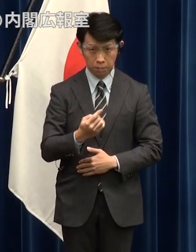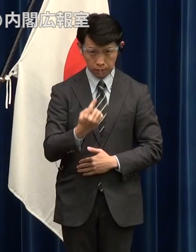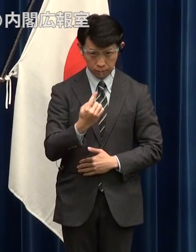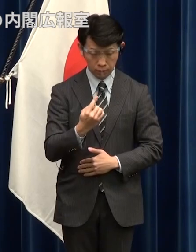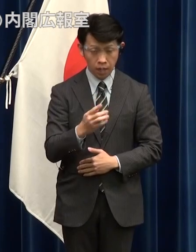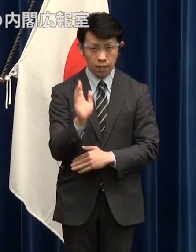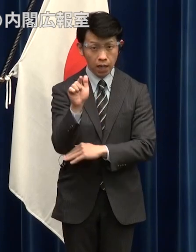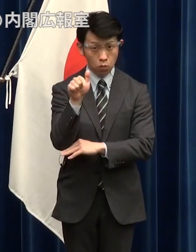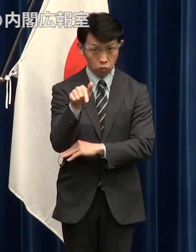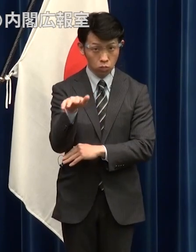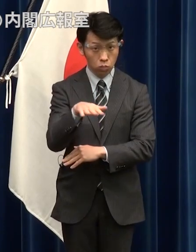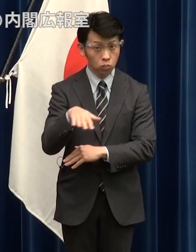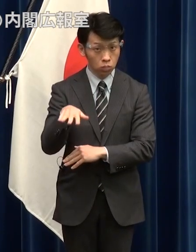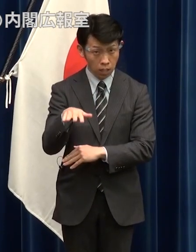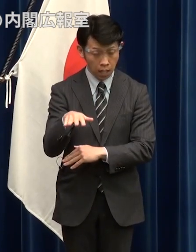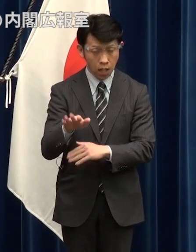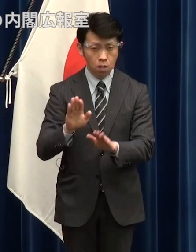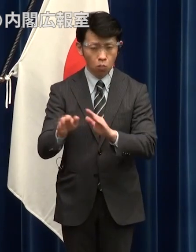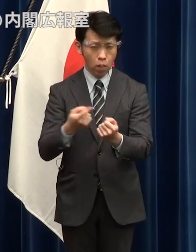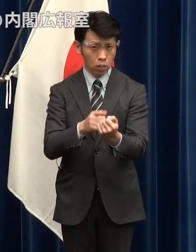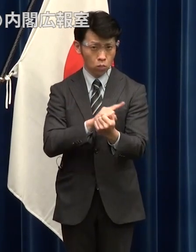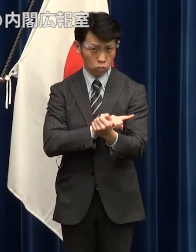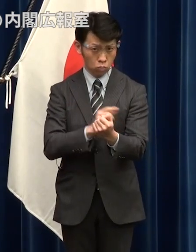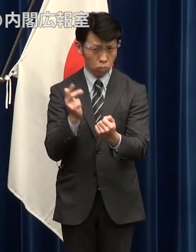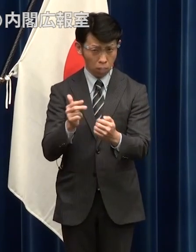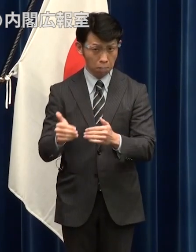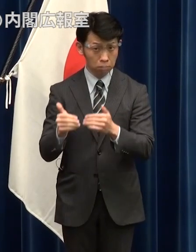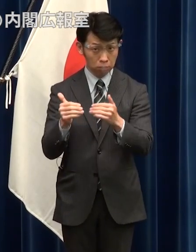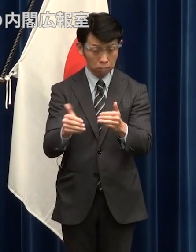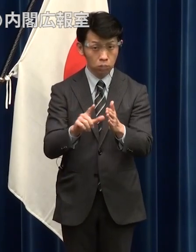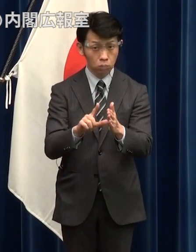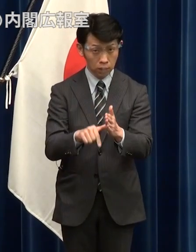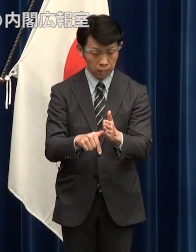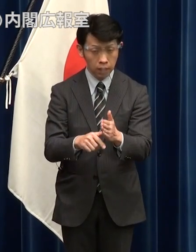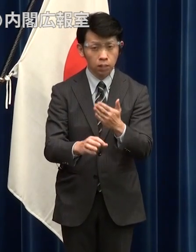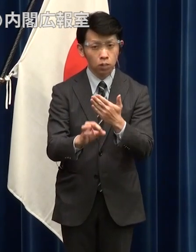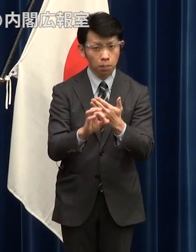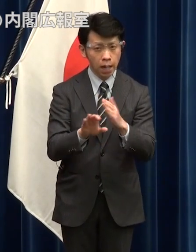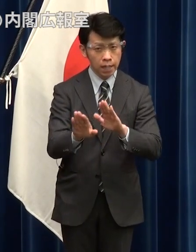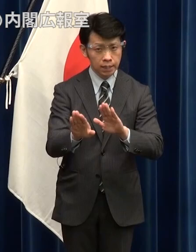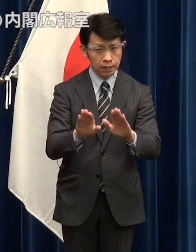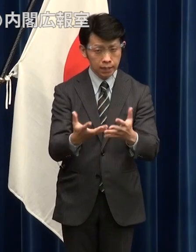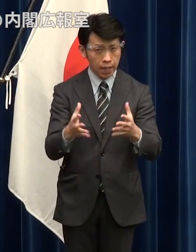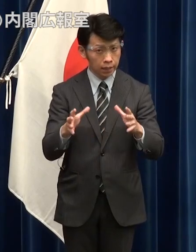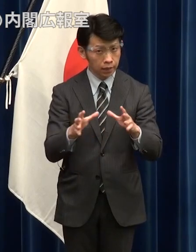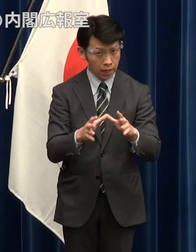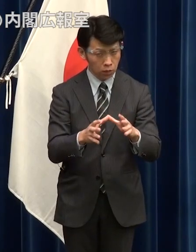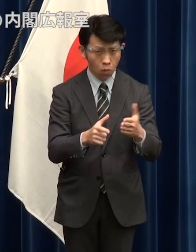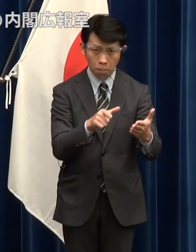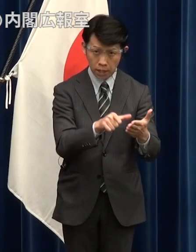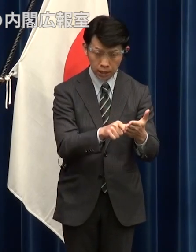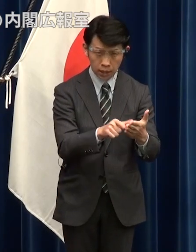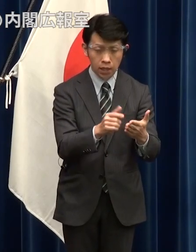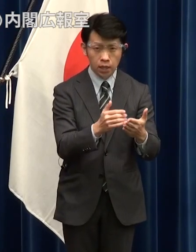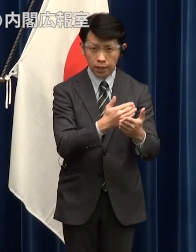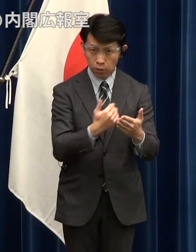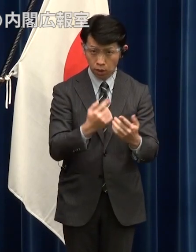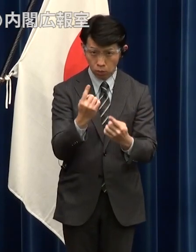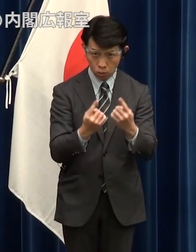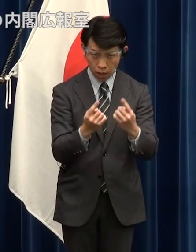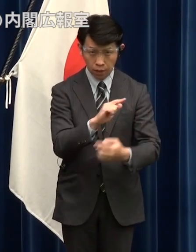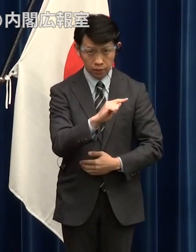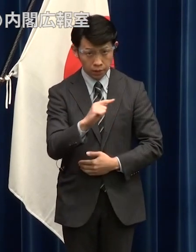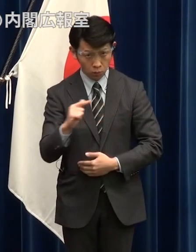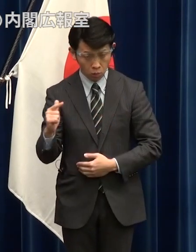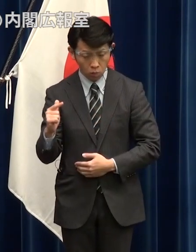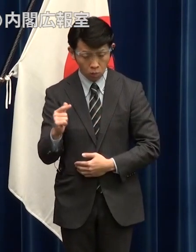政府が防衛力強化を進める中で、この自衛隊の明記というのも改めて重要なテーマになっているとい というふうには私は